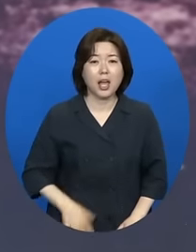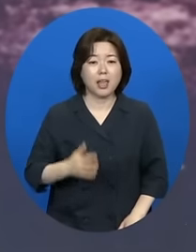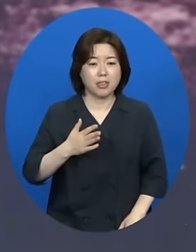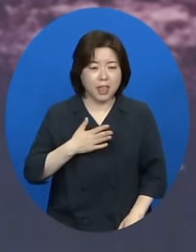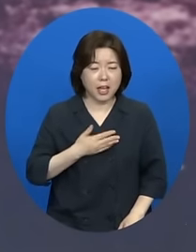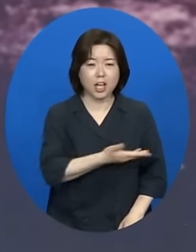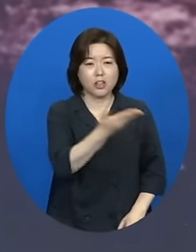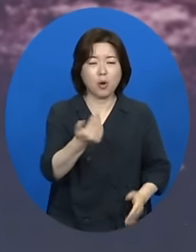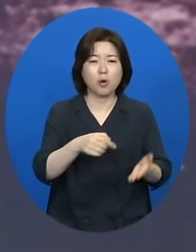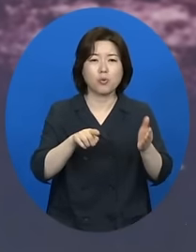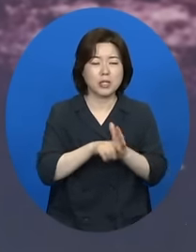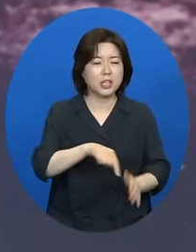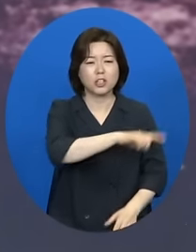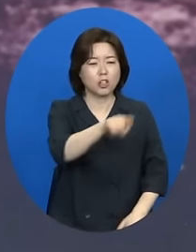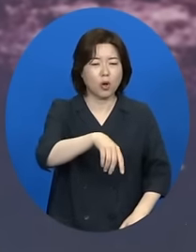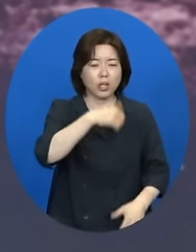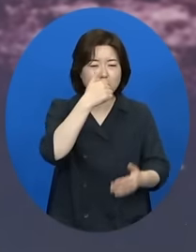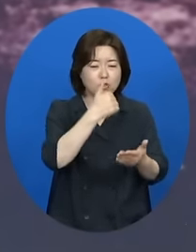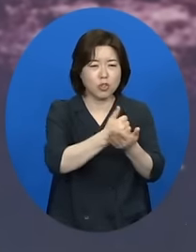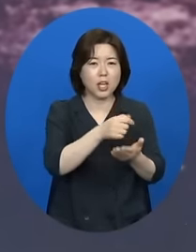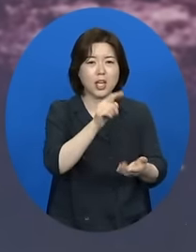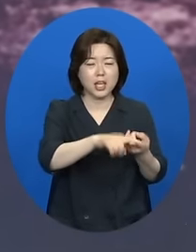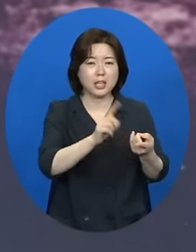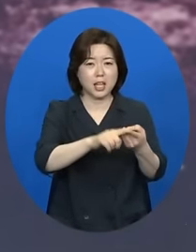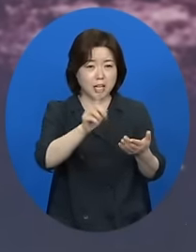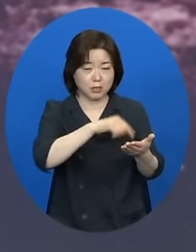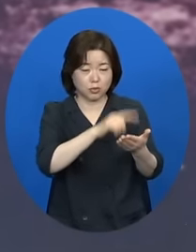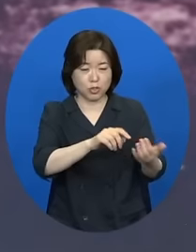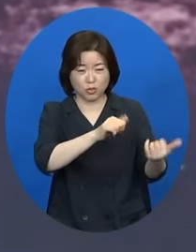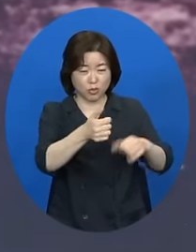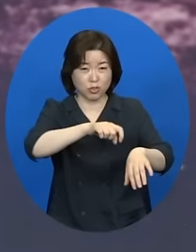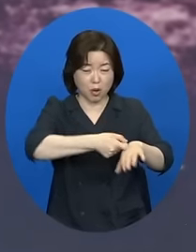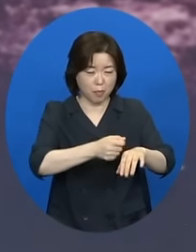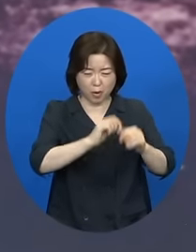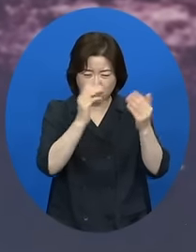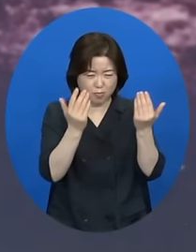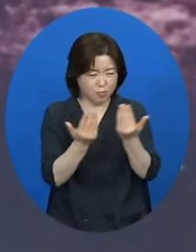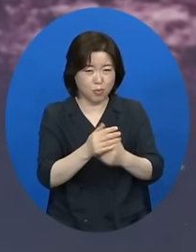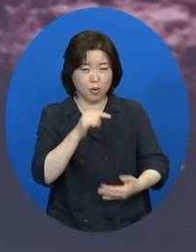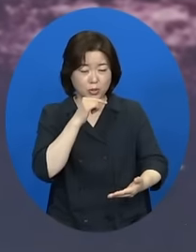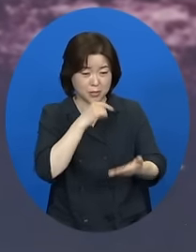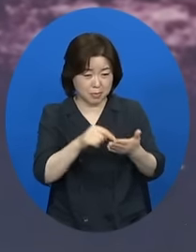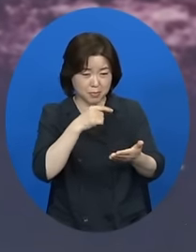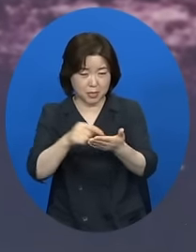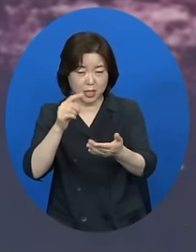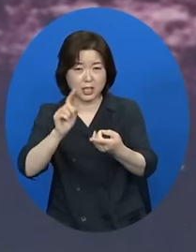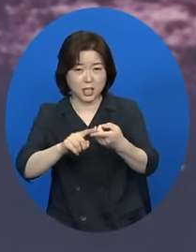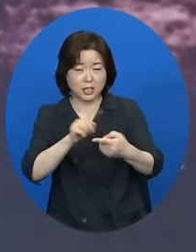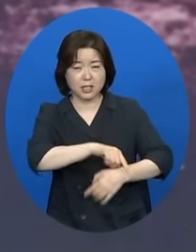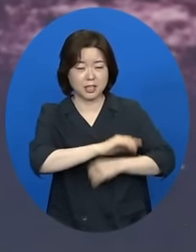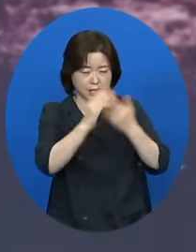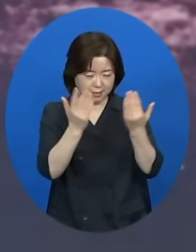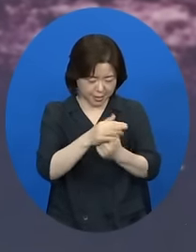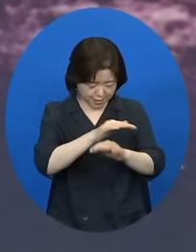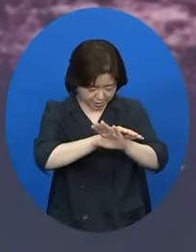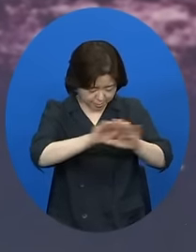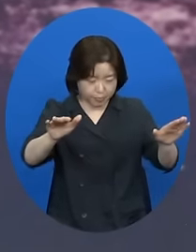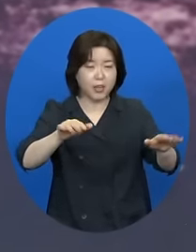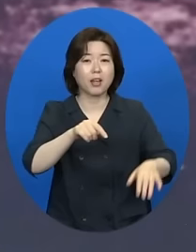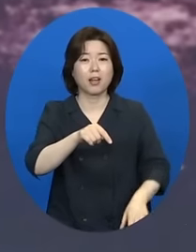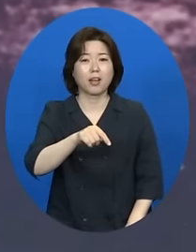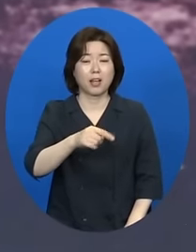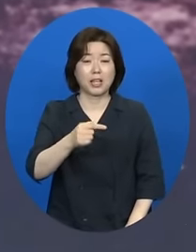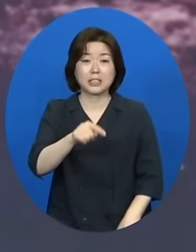될 모든 그 대가, 죽음의 형벌과 모든 빈문서를 내가 다 대신 처리했다.